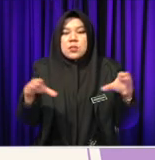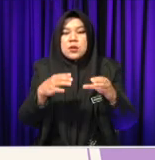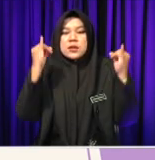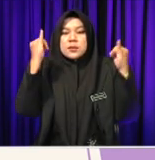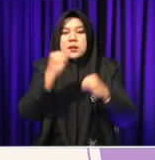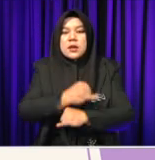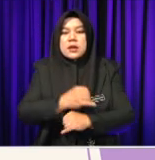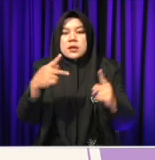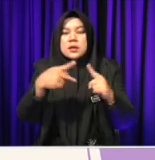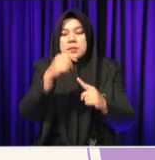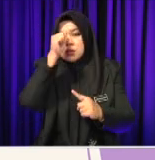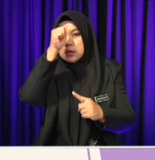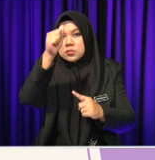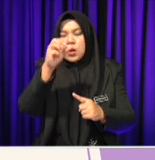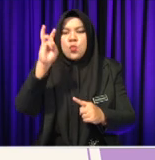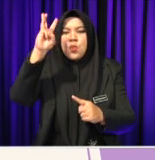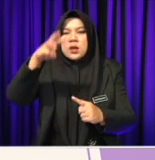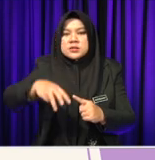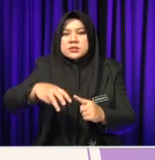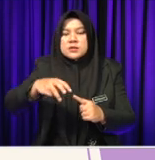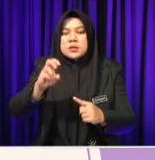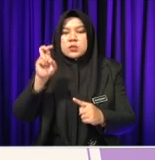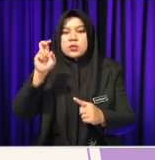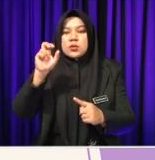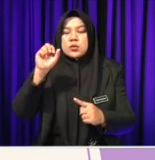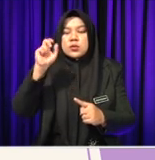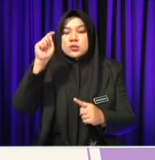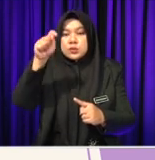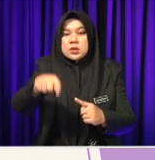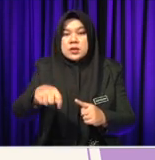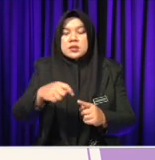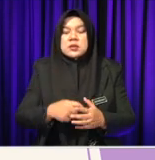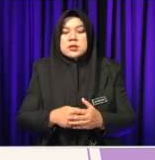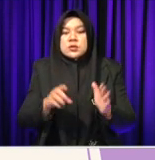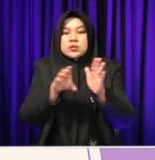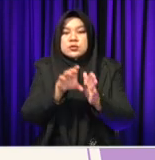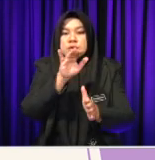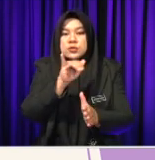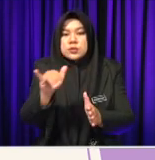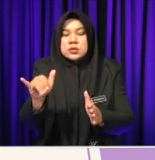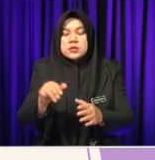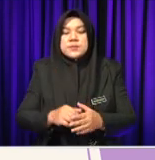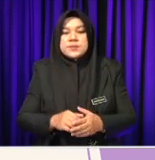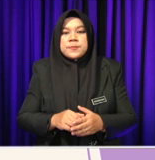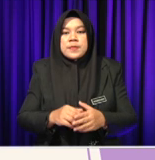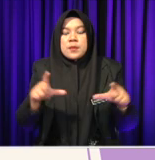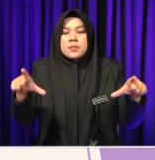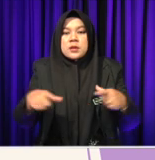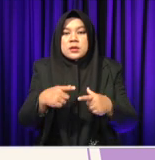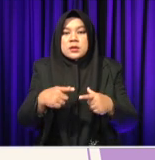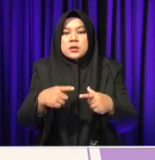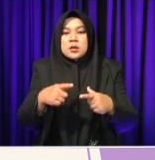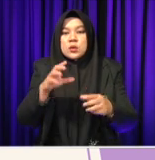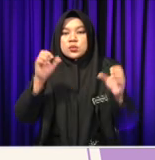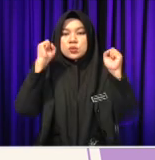Allah sama ada ibadah wajib ataupun sunat contoh dia seseorang itu melaksanakan tuntutan solat